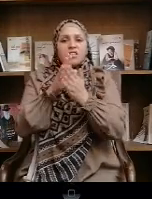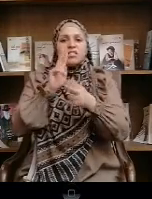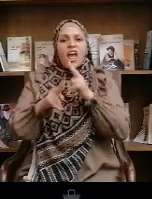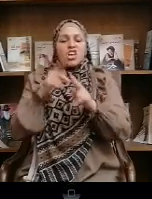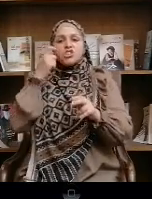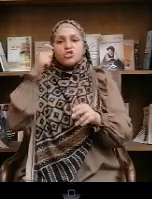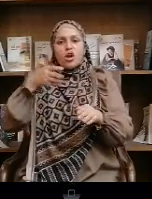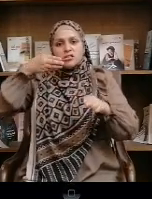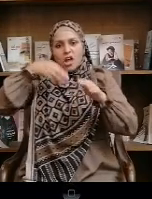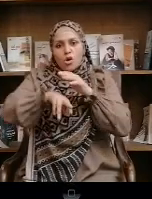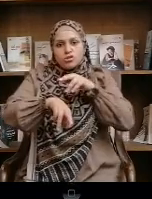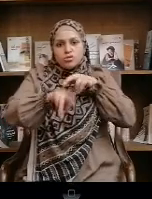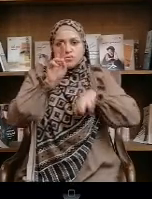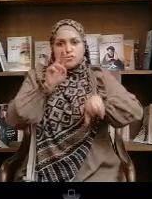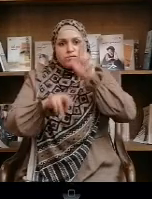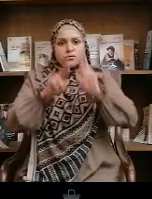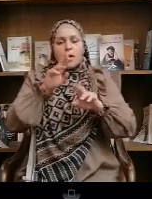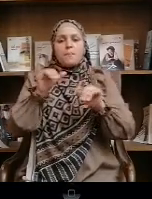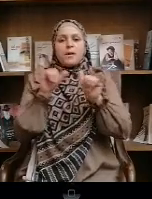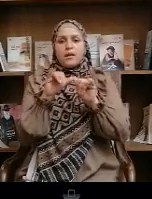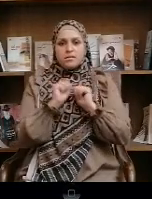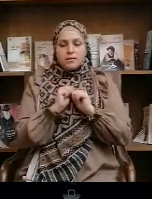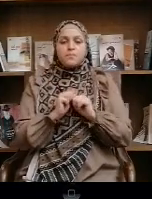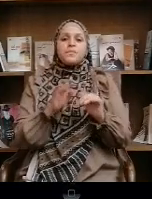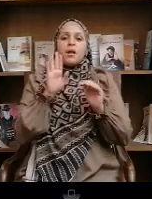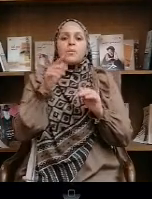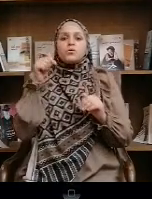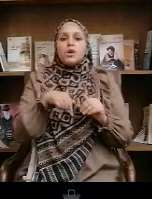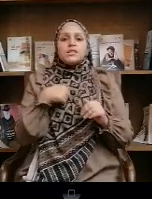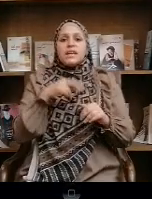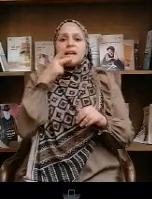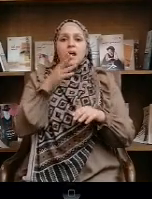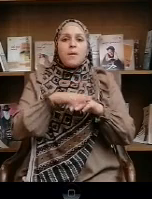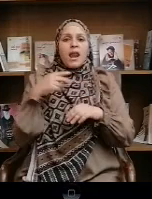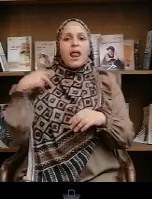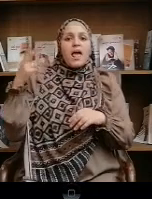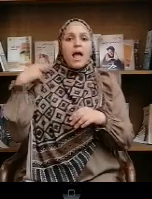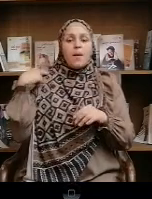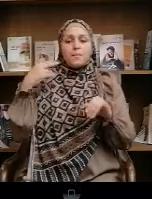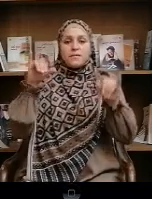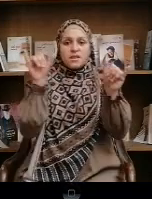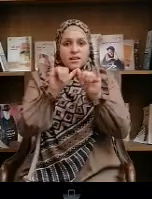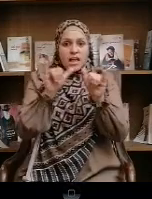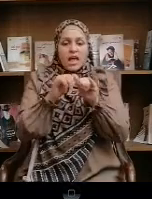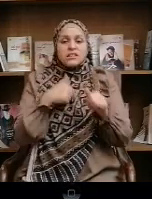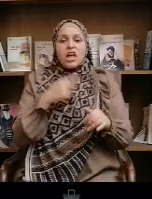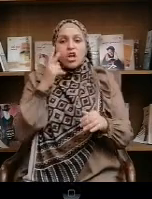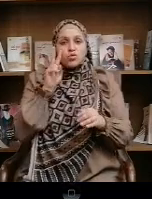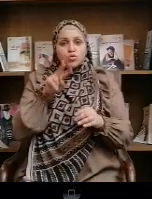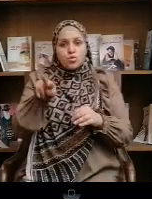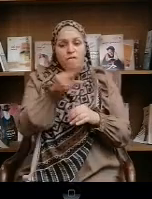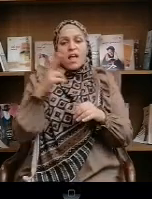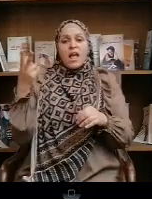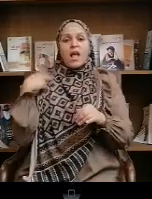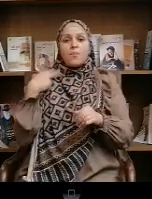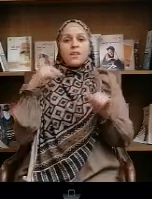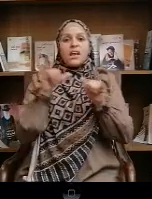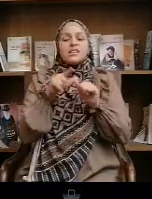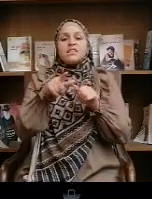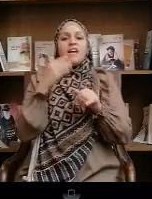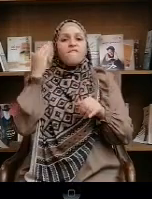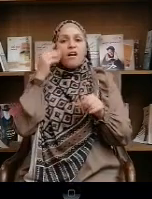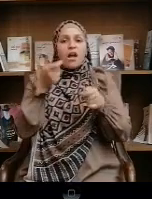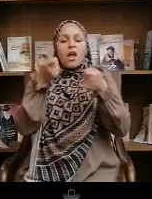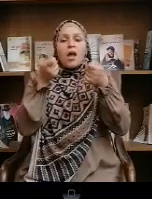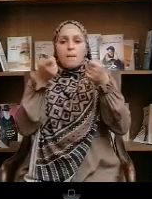السيبرانيه الحقيقه لما نيجي نبص لمجال الامن السيبراني من اكتر من زاويه نلاقيه ان هو مش بس